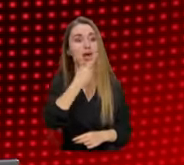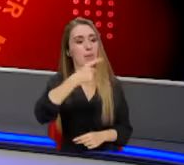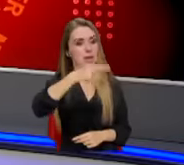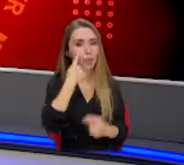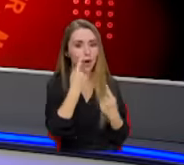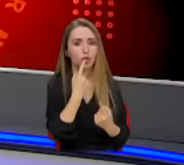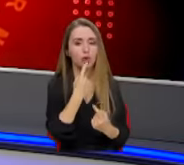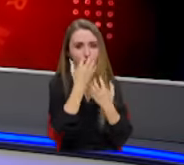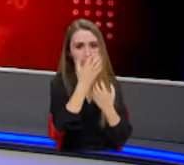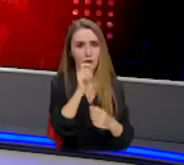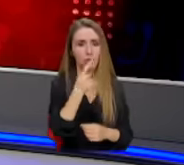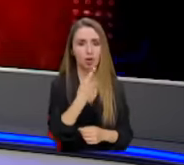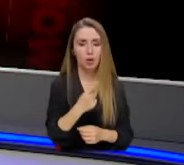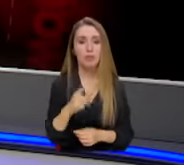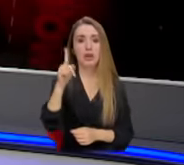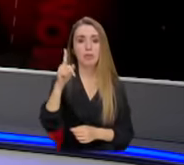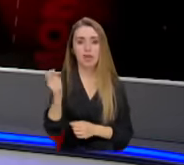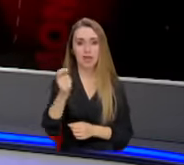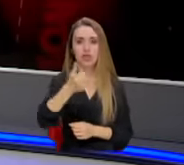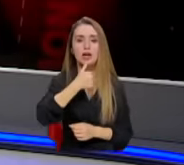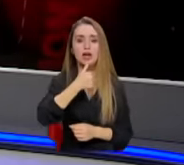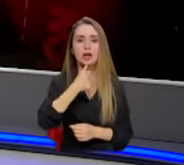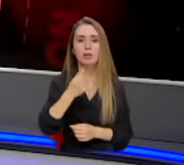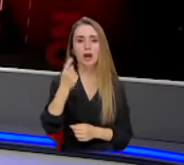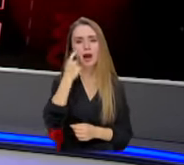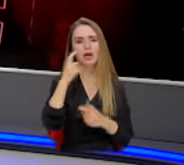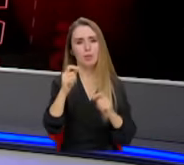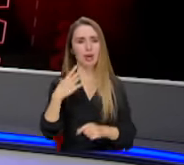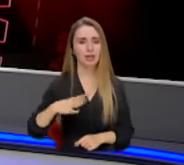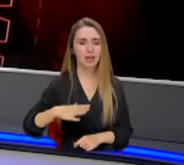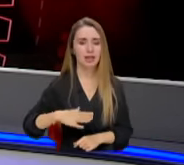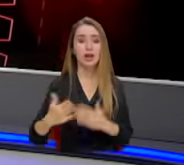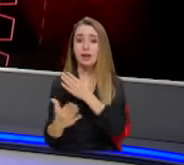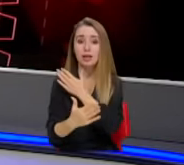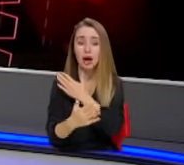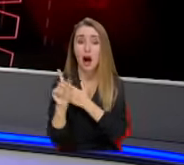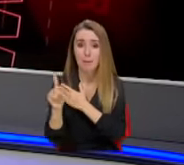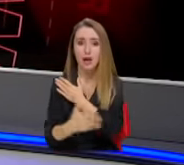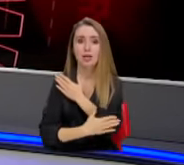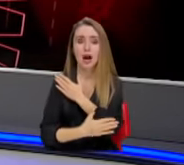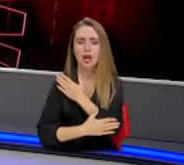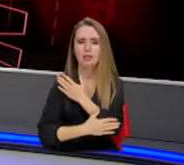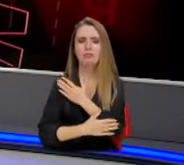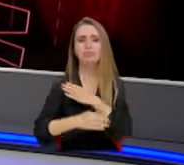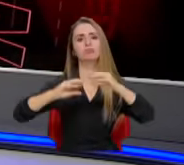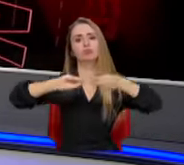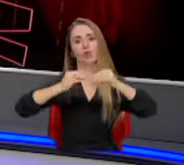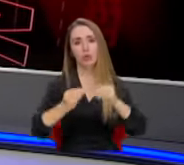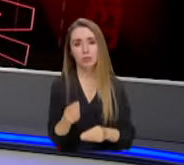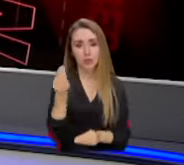emekliye. Efendim, bir iş insanı hayır yapmak istedi ama yardım niyeti izdihamla son